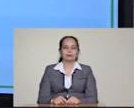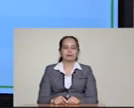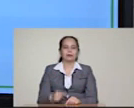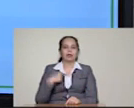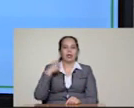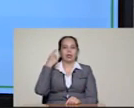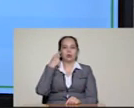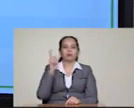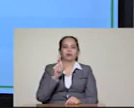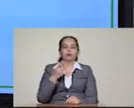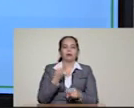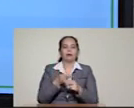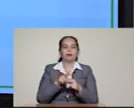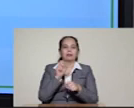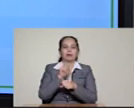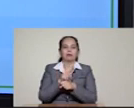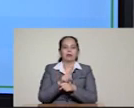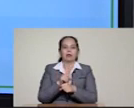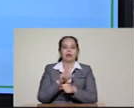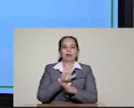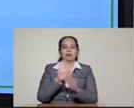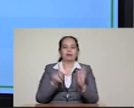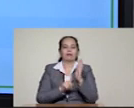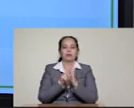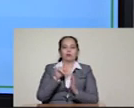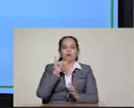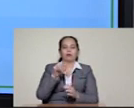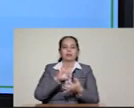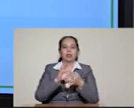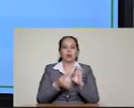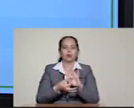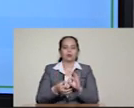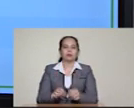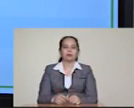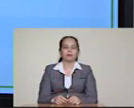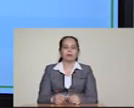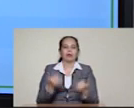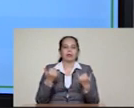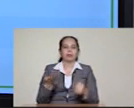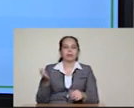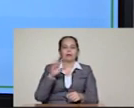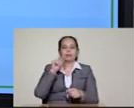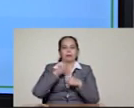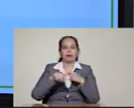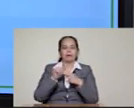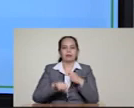Я думаю, что это задание не вызовет у вас сложностей. А теперь давайте